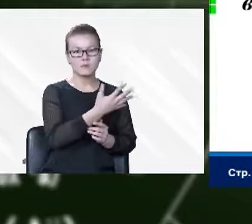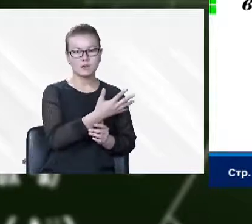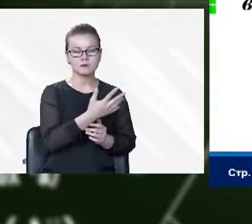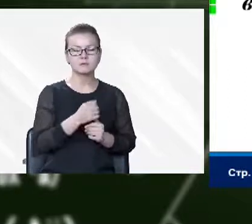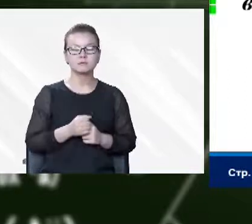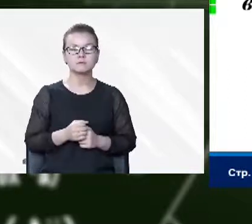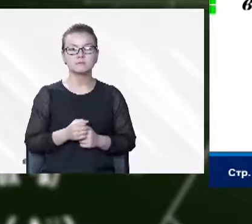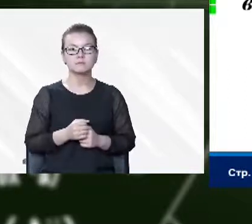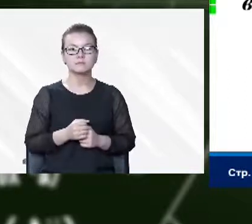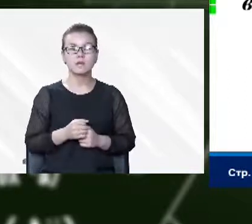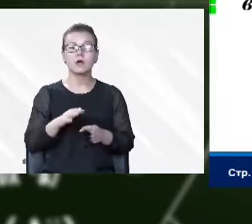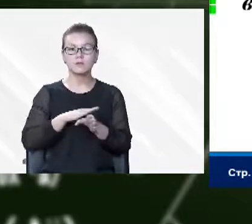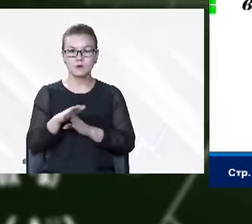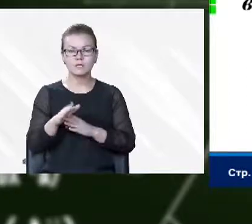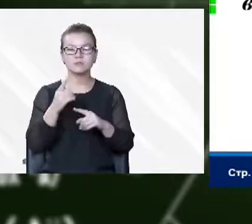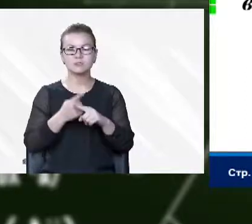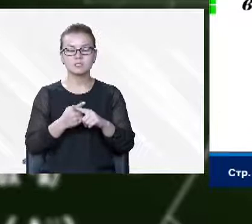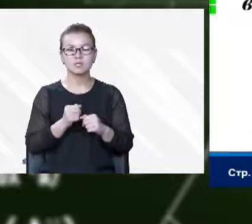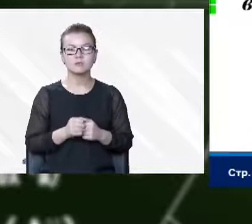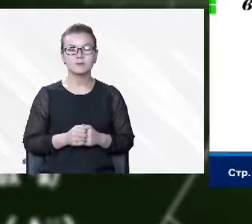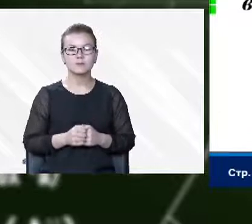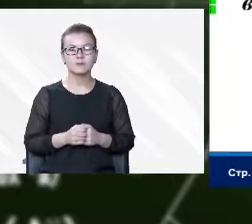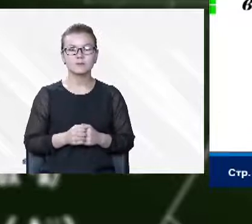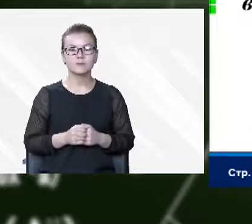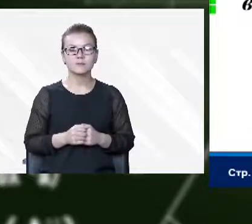5. И выполним сложение.